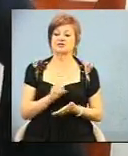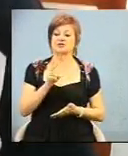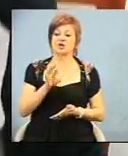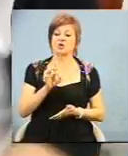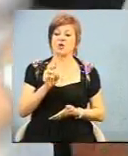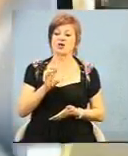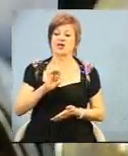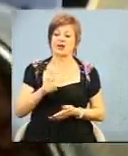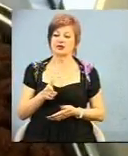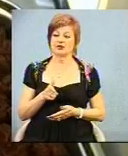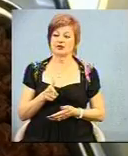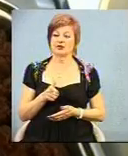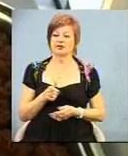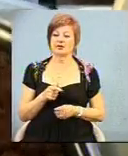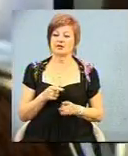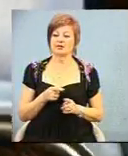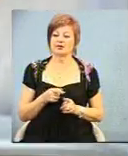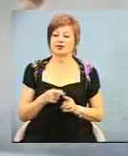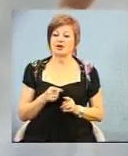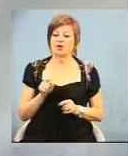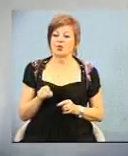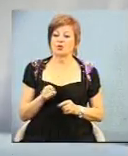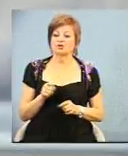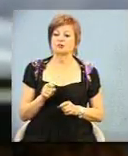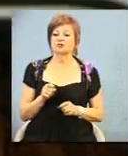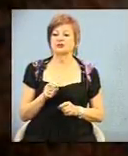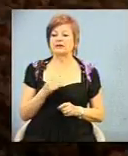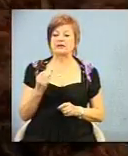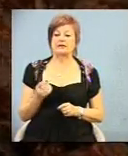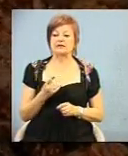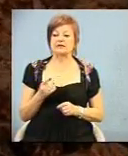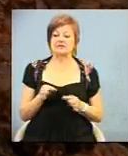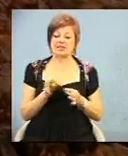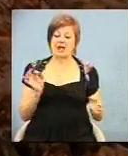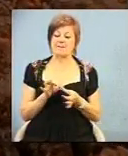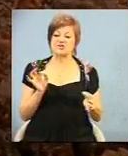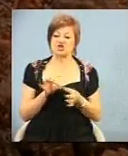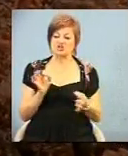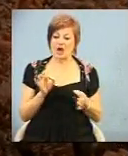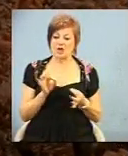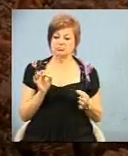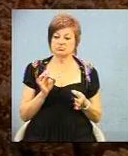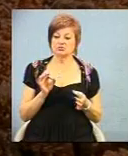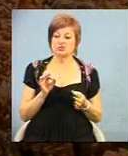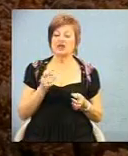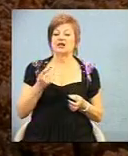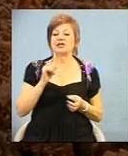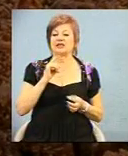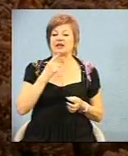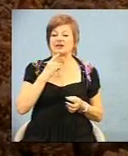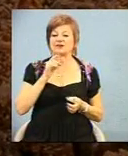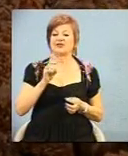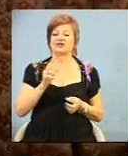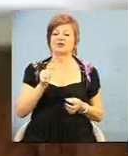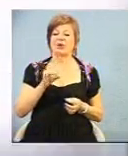кугель. Ярушальмі кугель, вона створена з лапша і карамель. Його теж